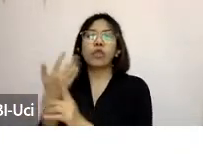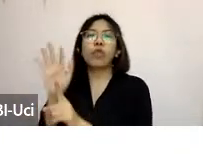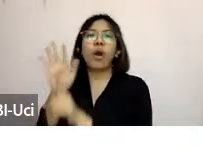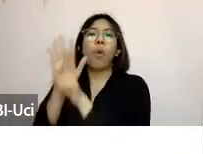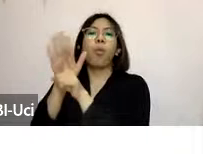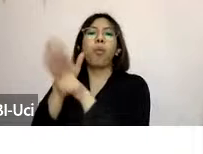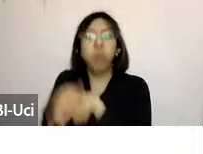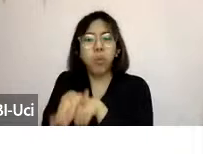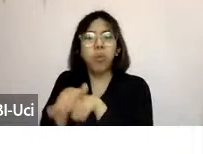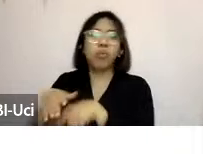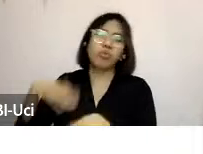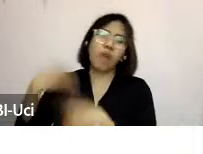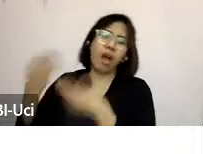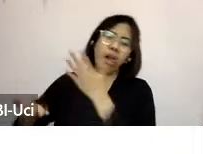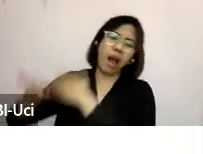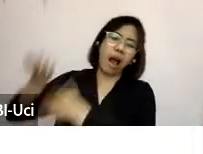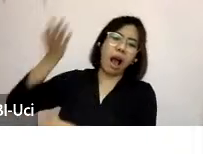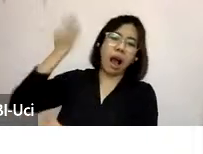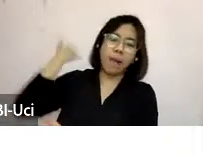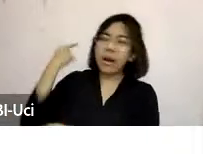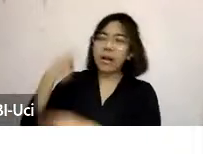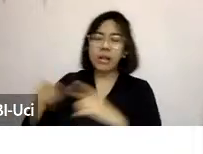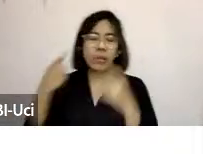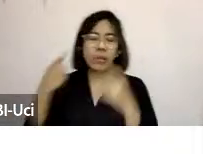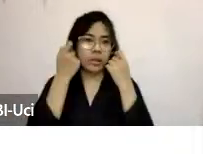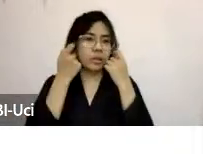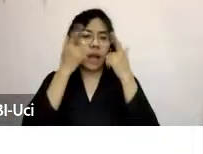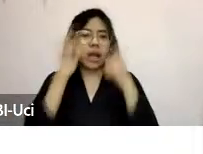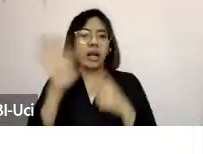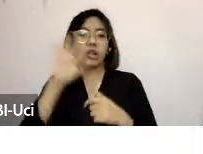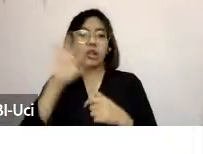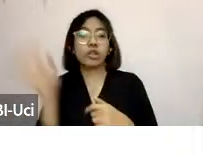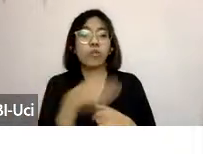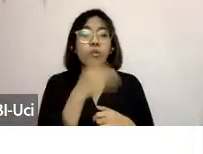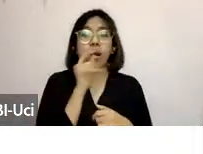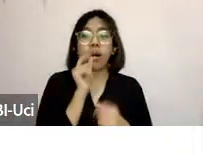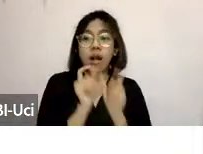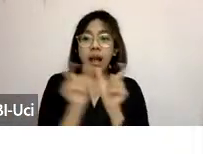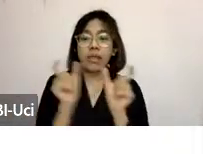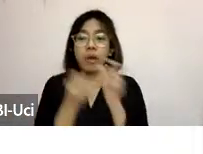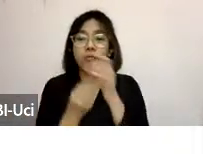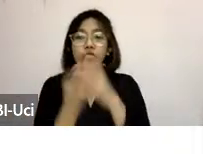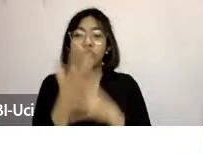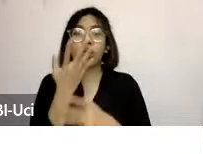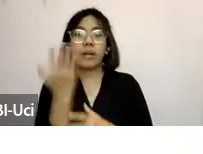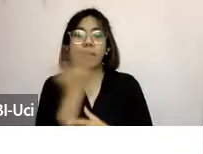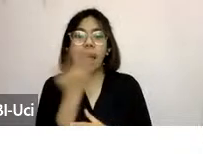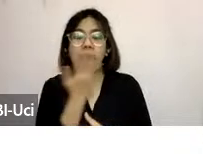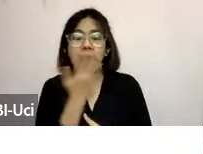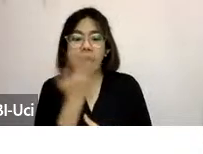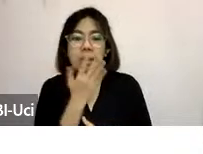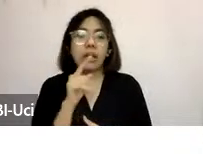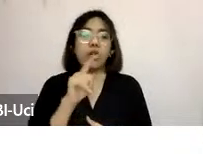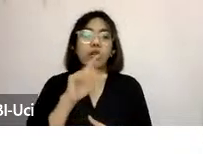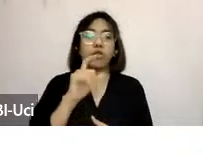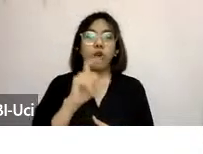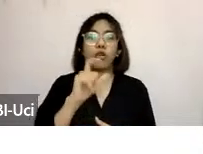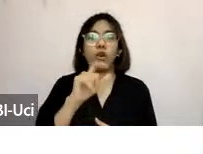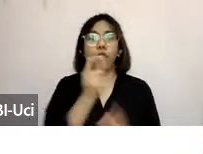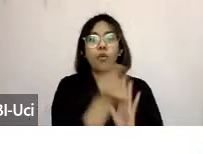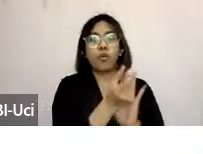bertahun-tahun terjadi terhadap perempuan dan itu semua muncul di dalam bahasa misalnya di dalam undang-undang 174 yang mengatakan